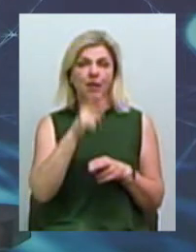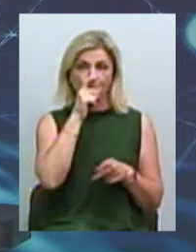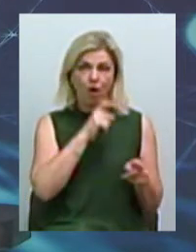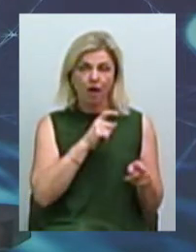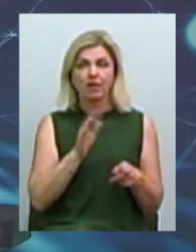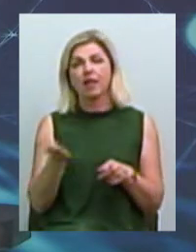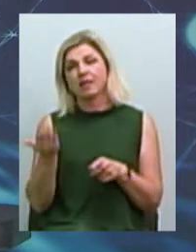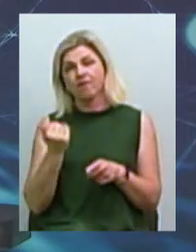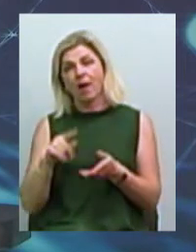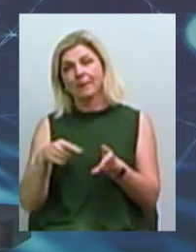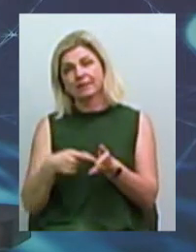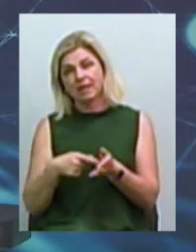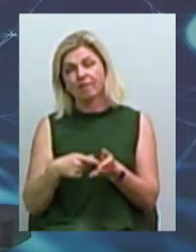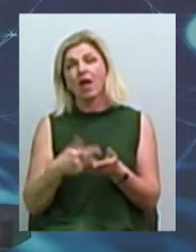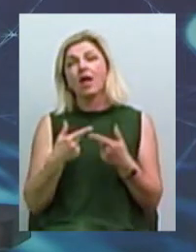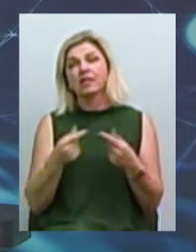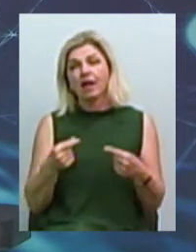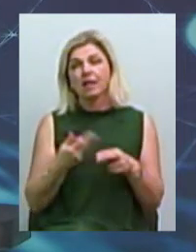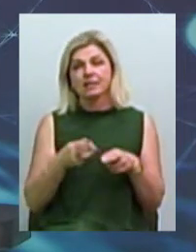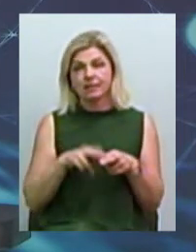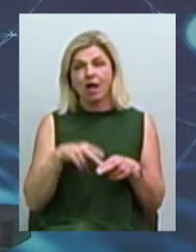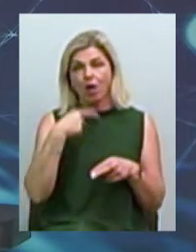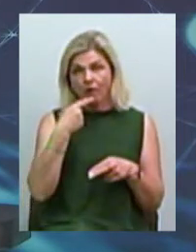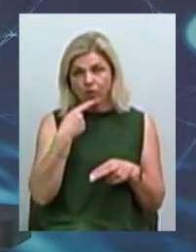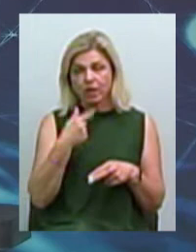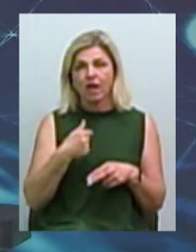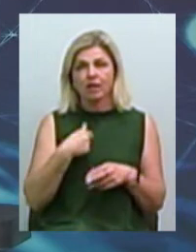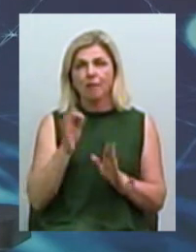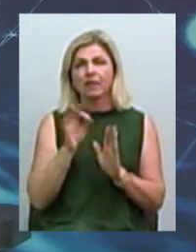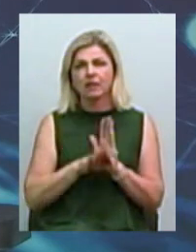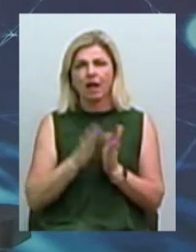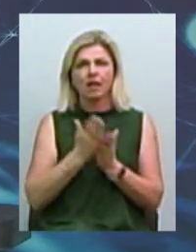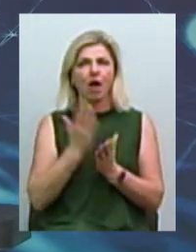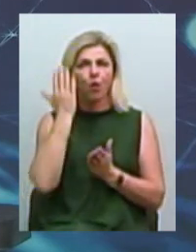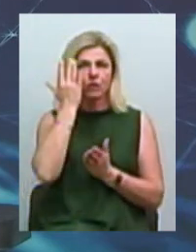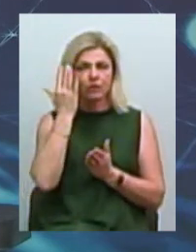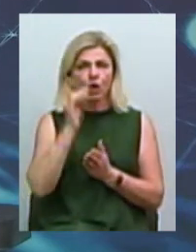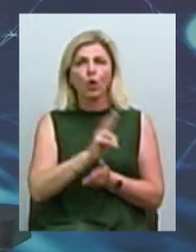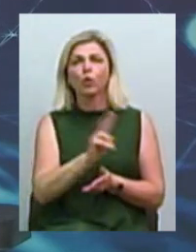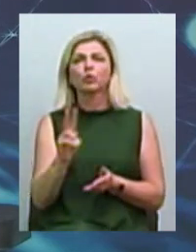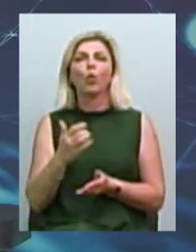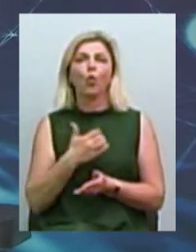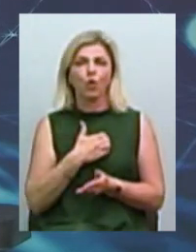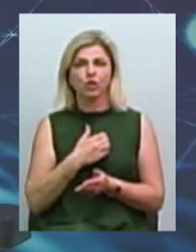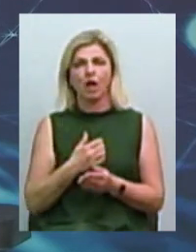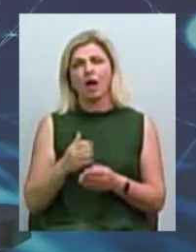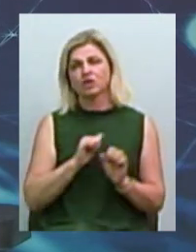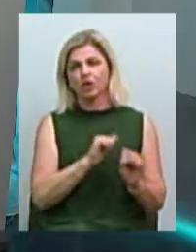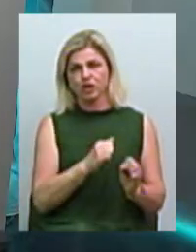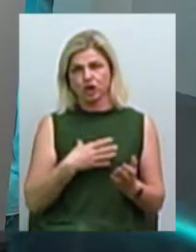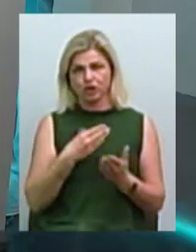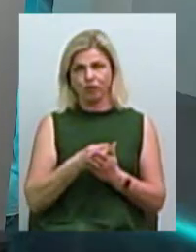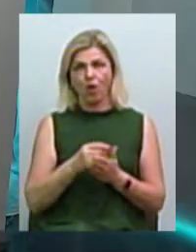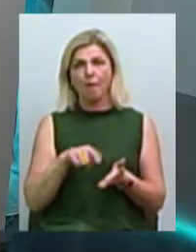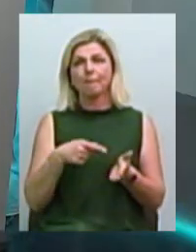ну десь я розумію, коли це кажуть, для мене одразу є асоціація, що хтось хоче пролобіювати свої місцеві рішення